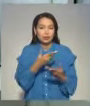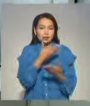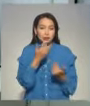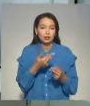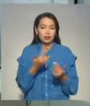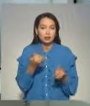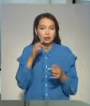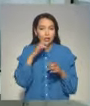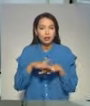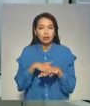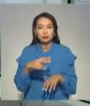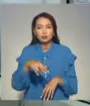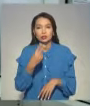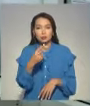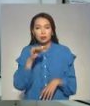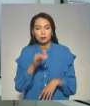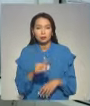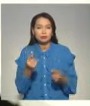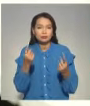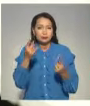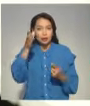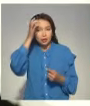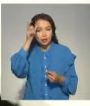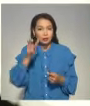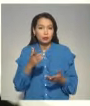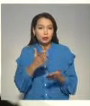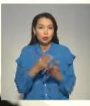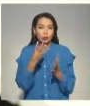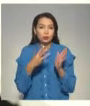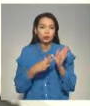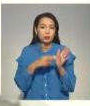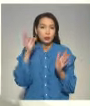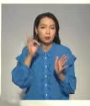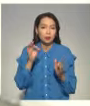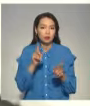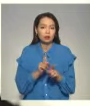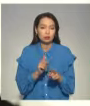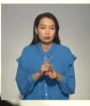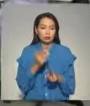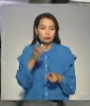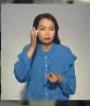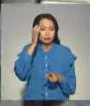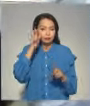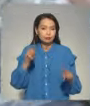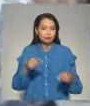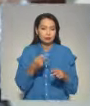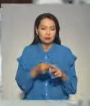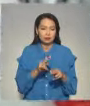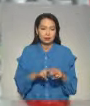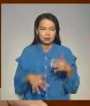22 мыңнан аса ғылыми кадр бар, оның 37% ғана ғылыми дәрежеге ие. Бұл төмен көрсеткіш.